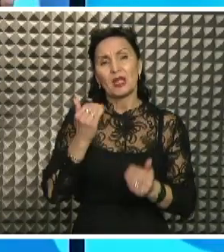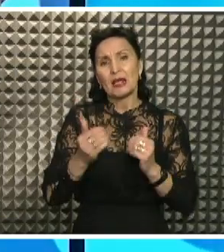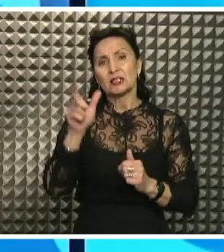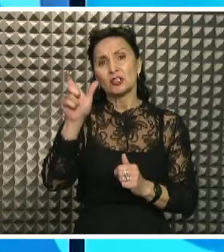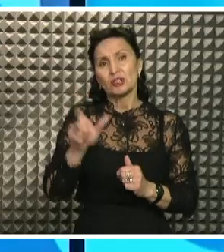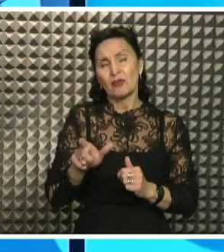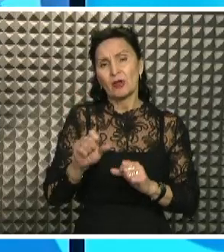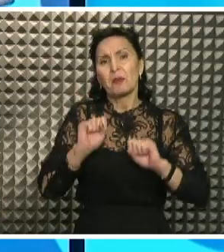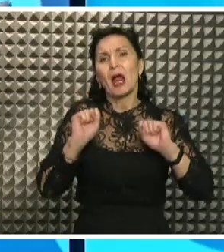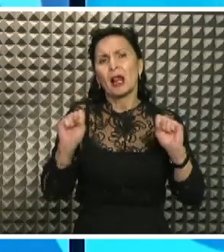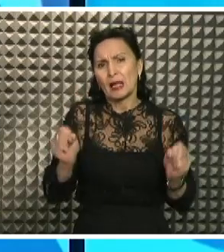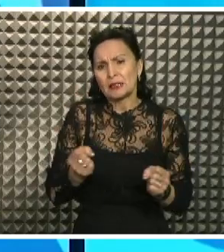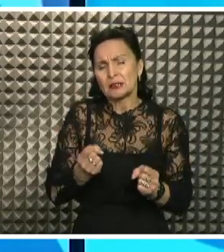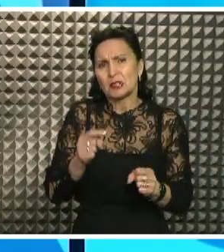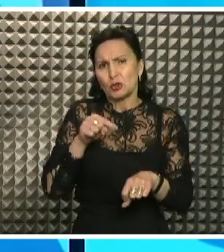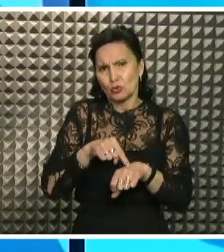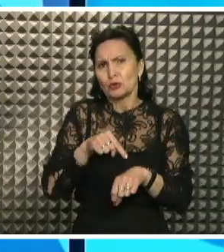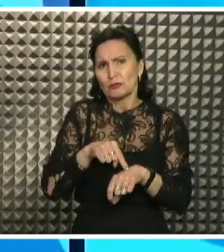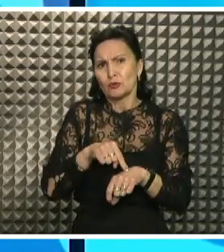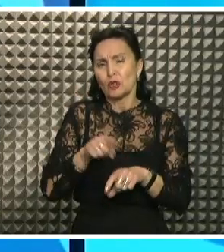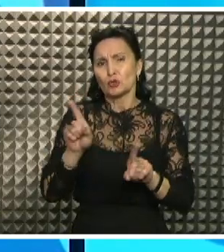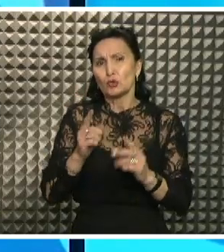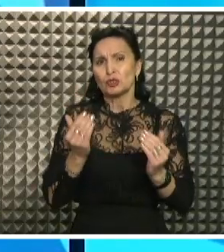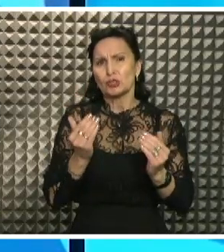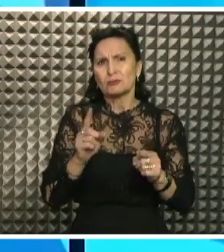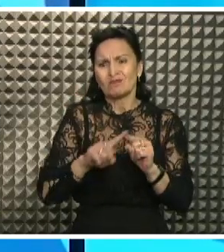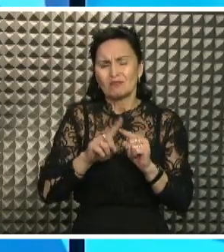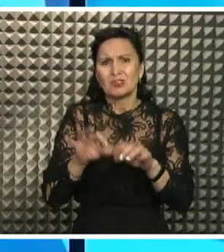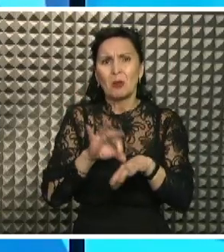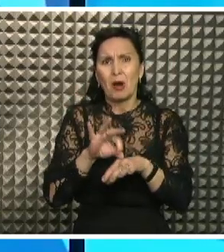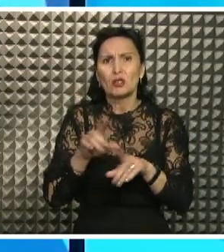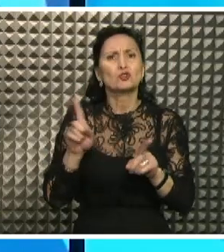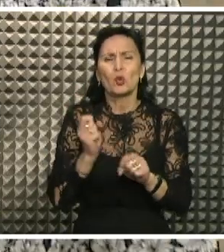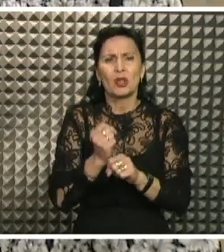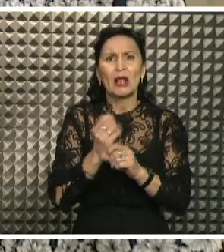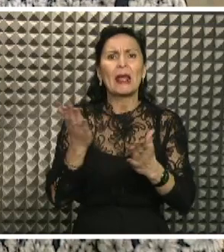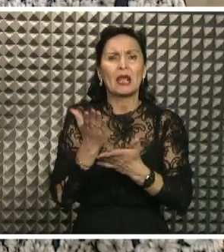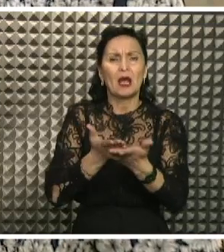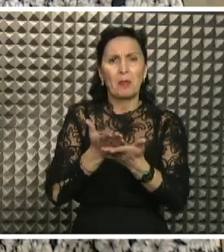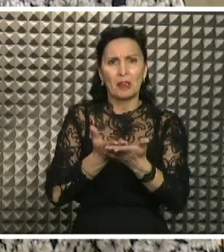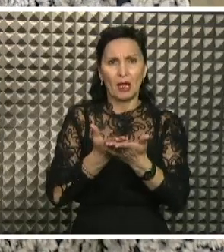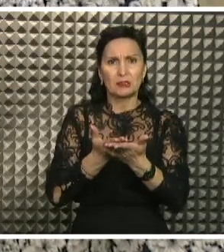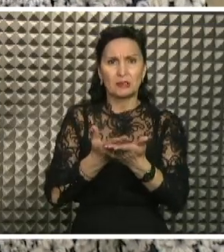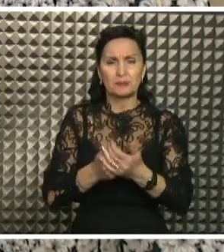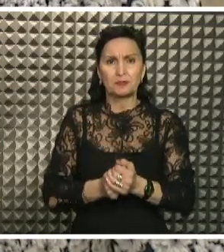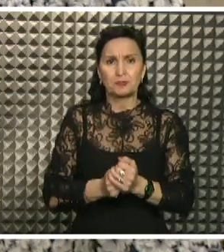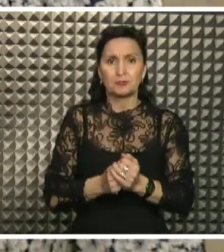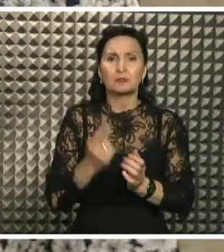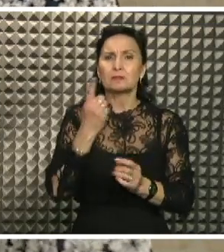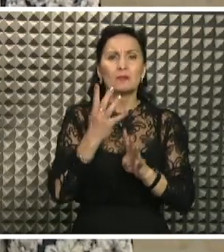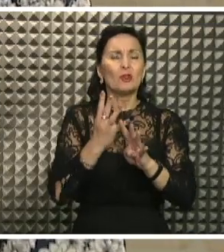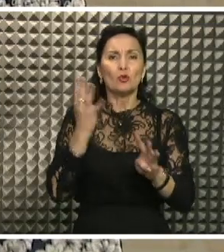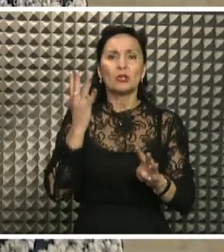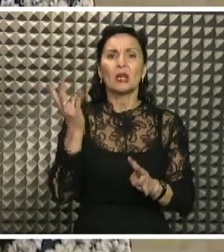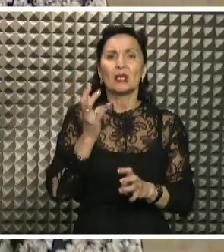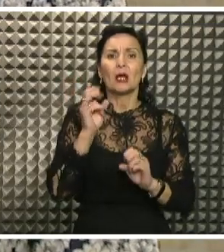человек переохладился, да, и чувствует, что вот он сейчас вот-вот заболеет, что делать, какие рекомендации дадите? В первую очередь